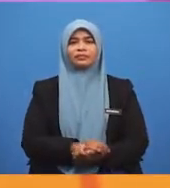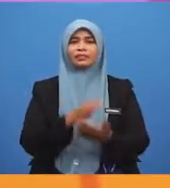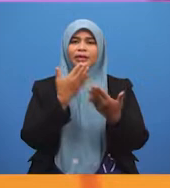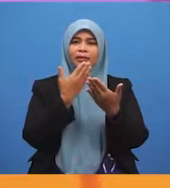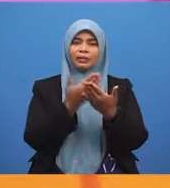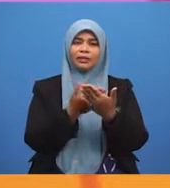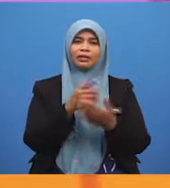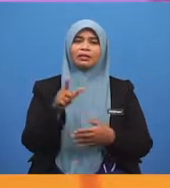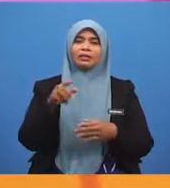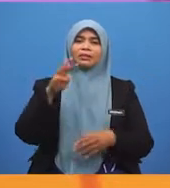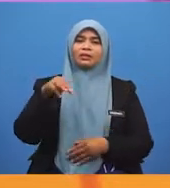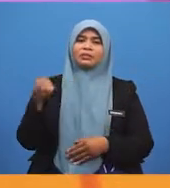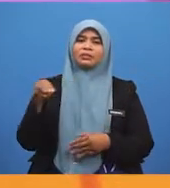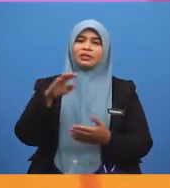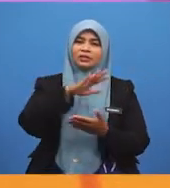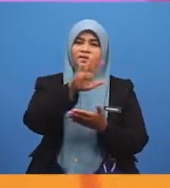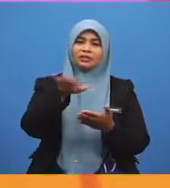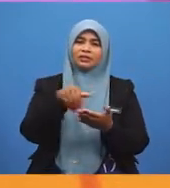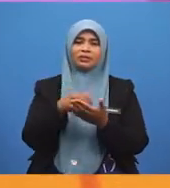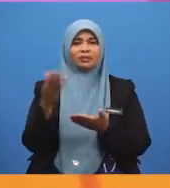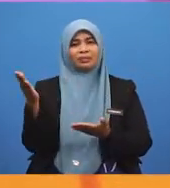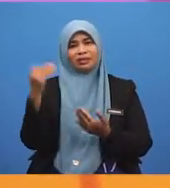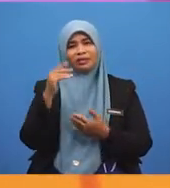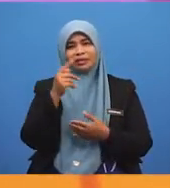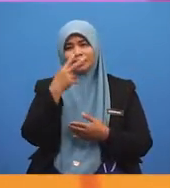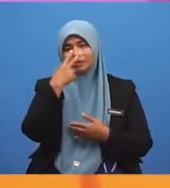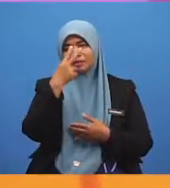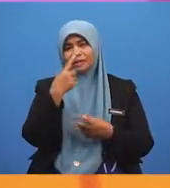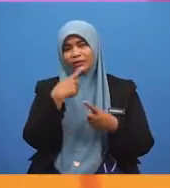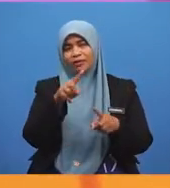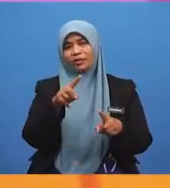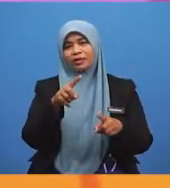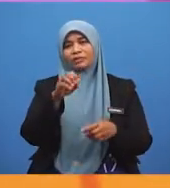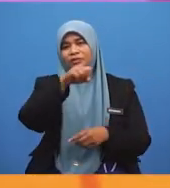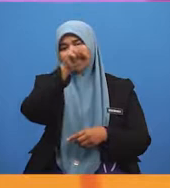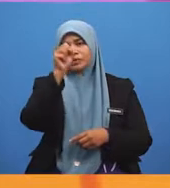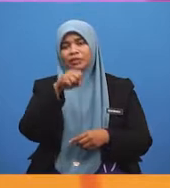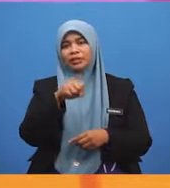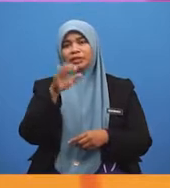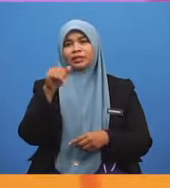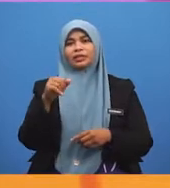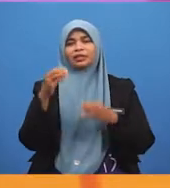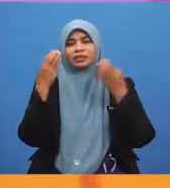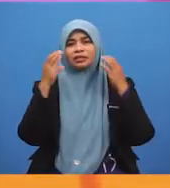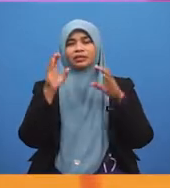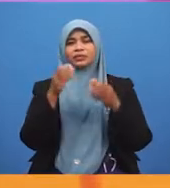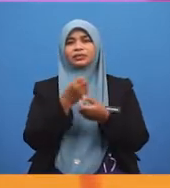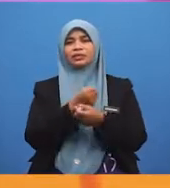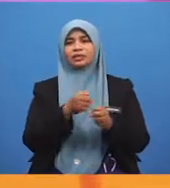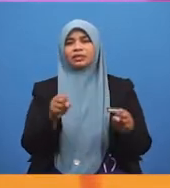Baiklah murid-murid sekalian, mari kita menjawab soalan-soalan yang Cikgu Red telah sediakan